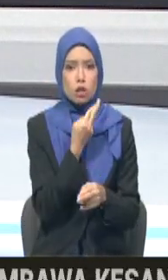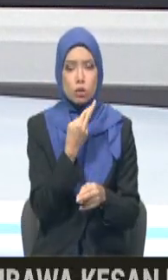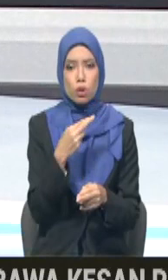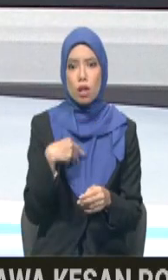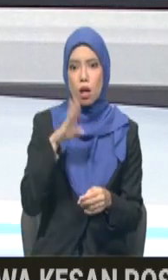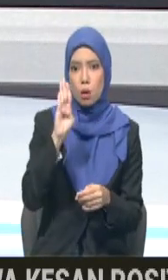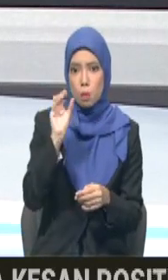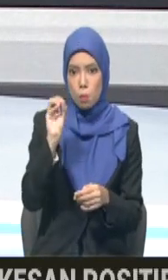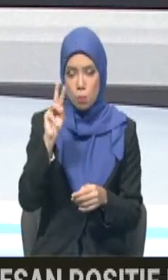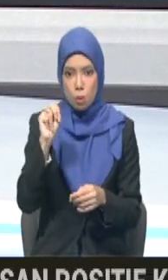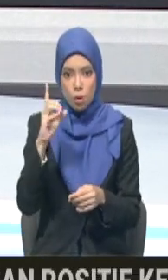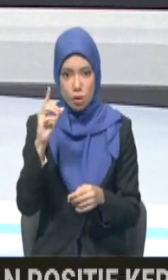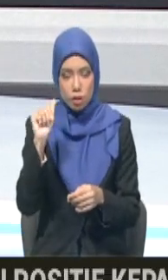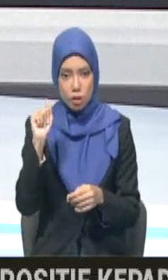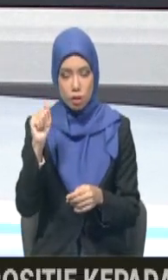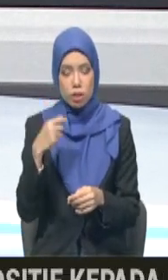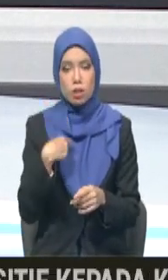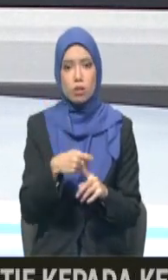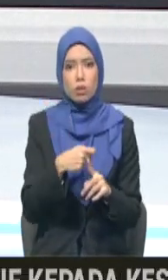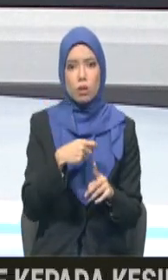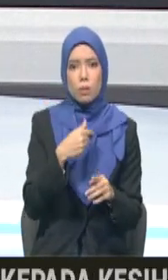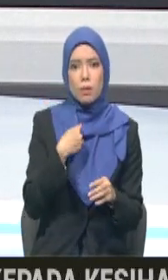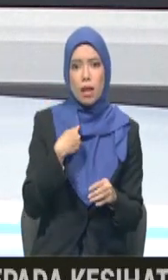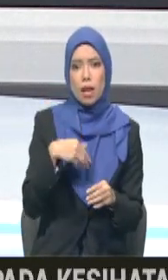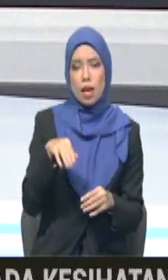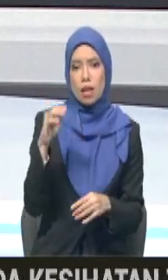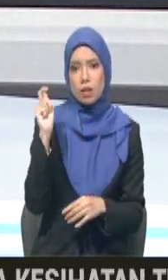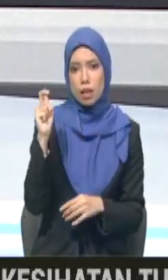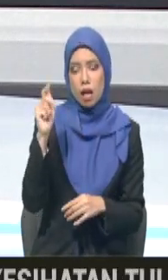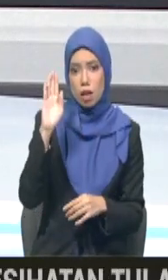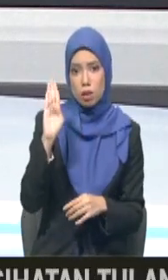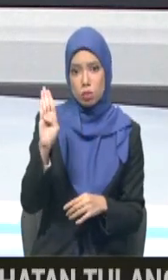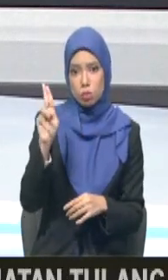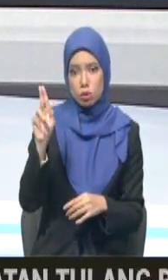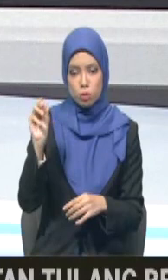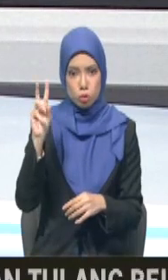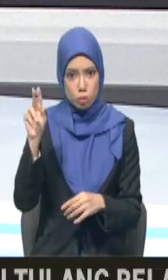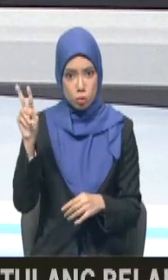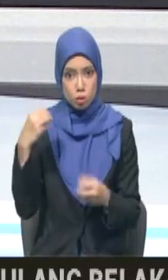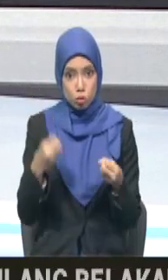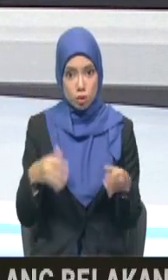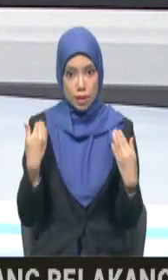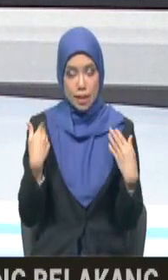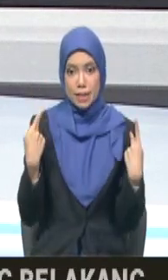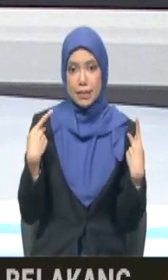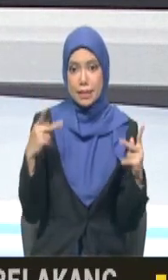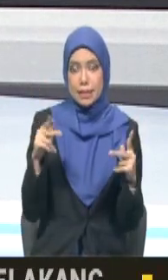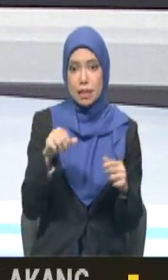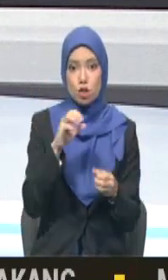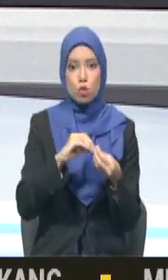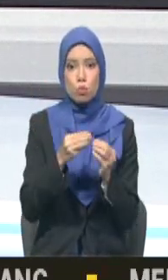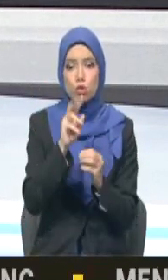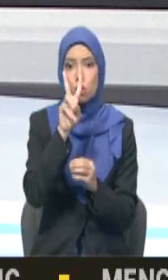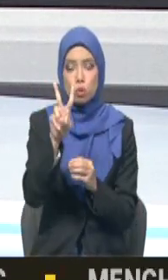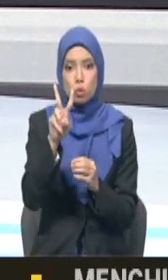Tahun 2022 di kampung si buulu mukim bokok kini membuka cawangan keduanya di daerah temburong Majlis